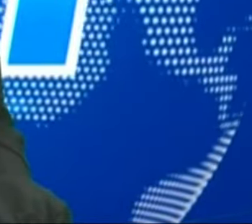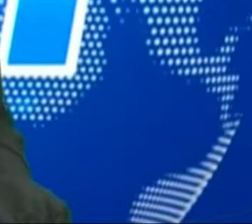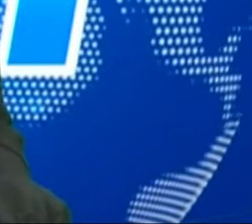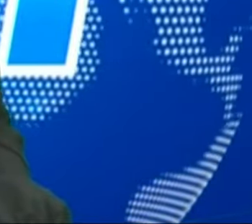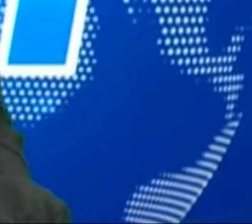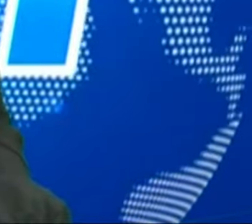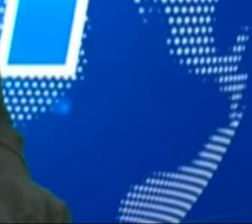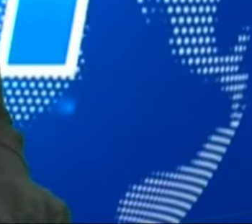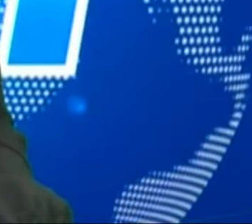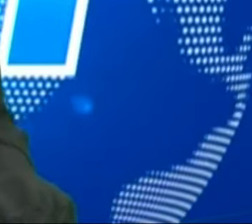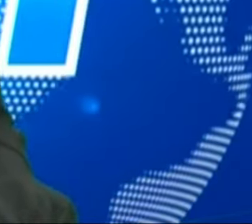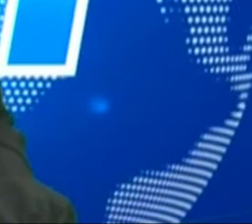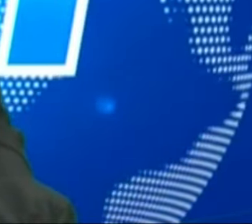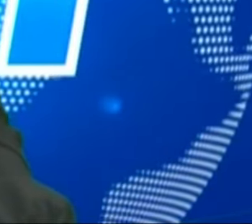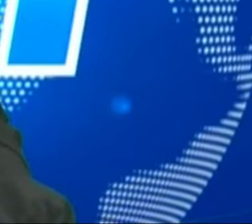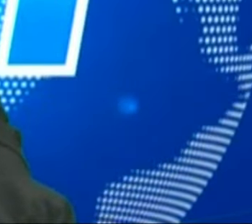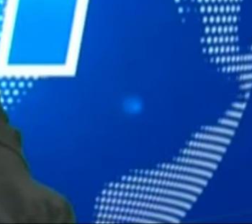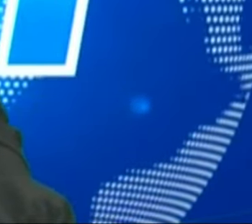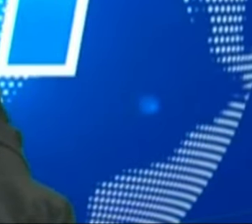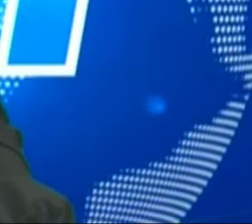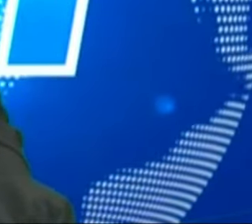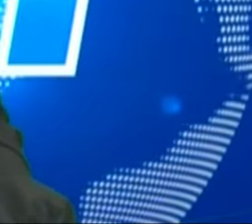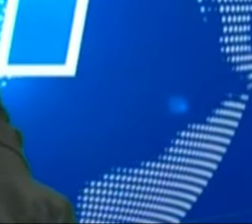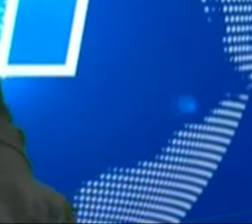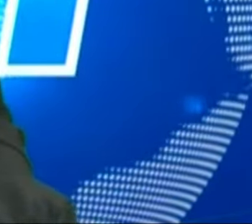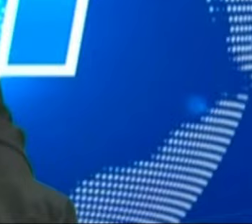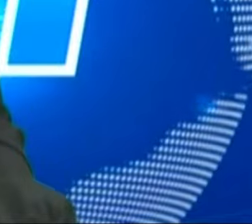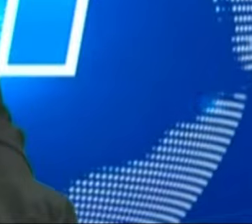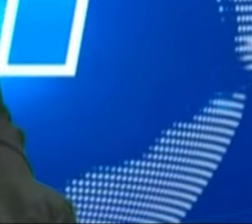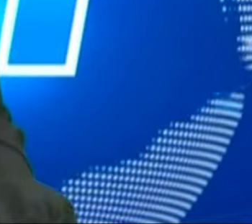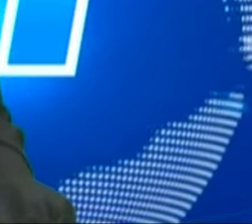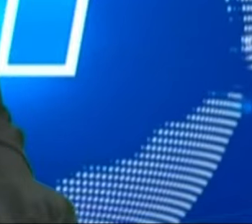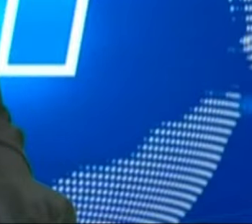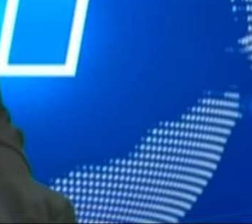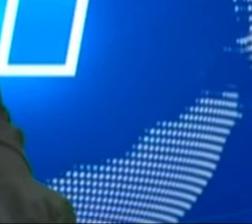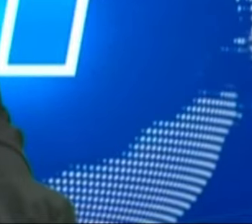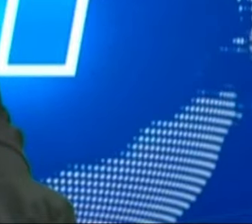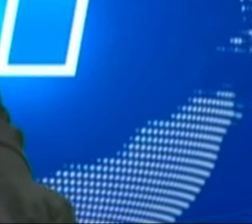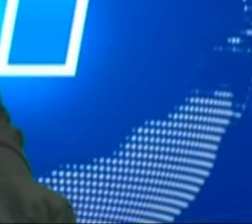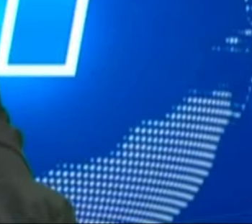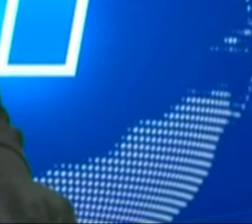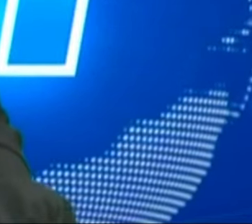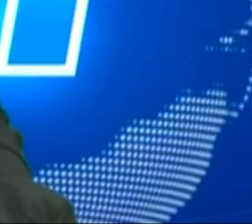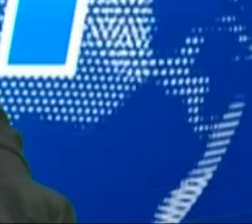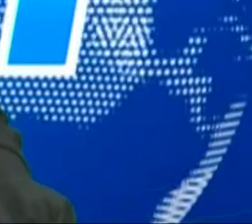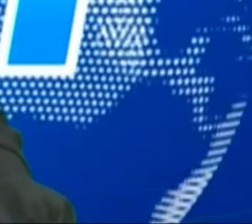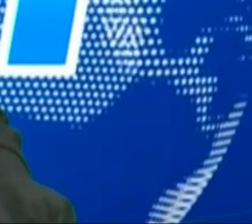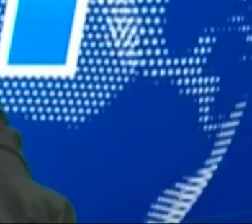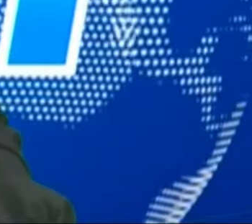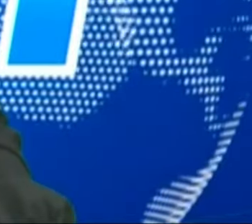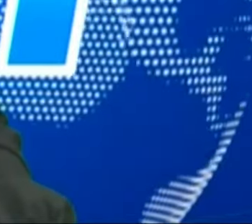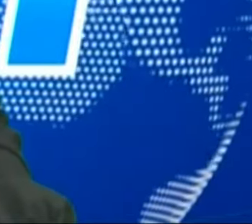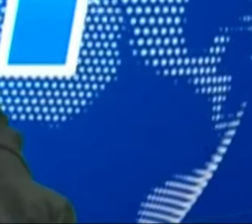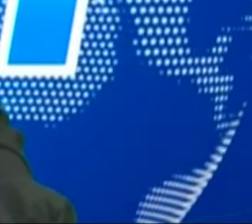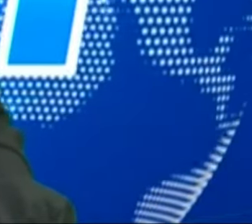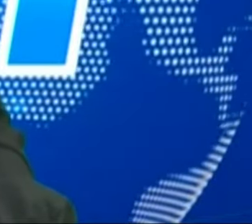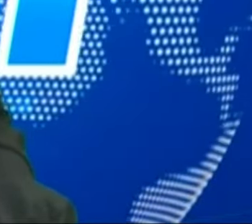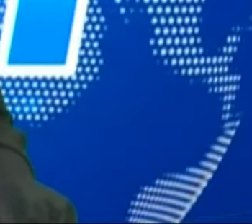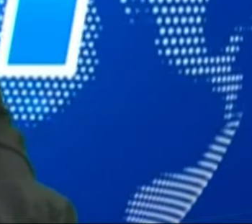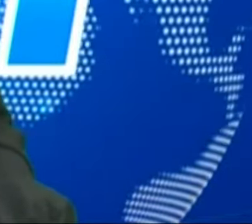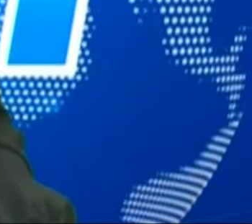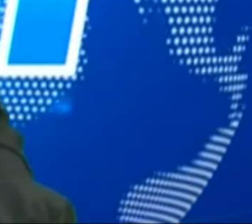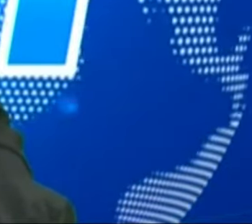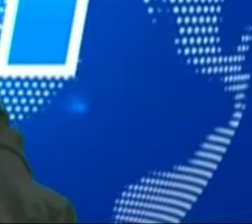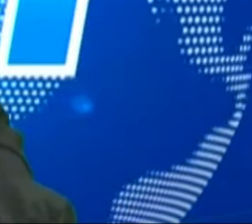de proximité professionnelle efficace dans le maintien de l'ordre public. Des images à suivre dans ce journal. Les